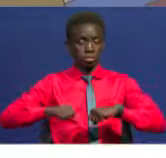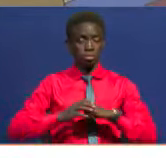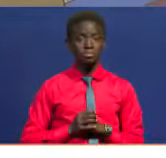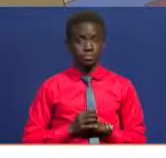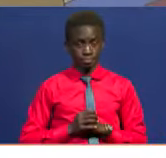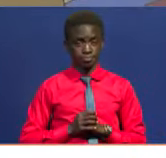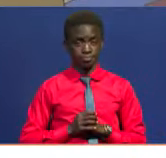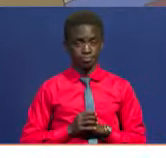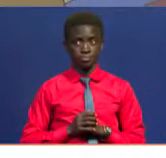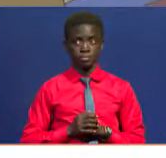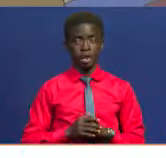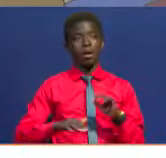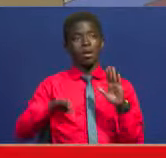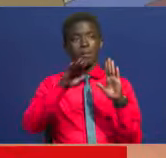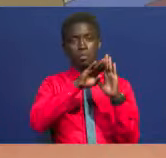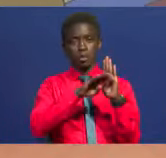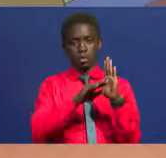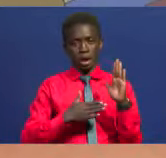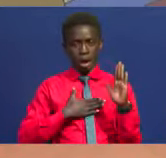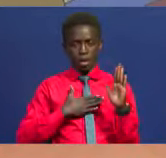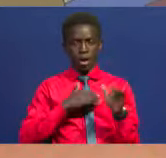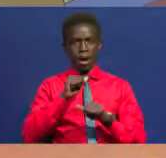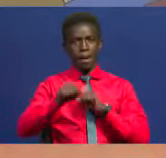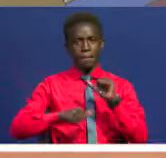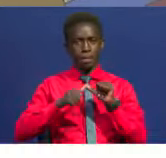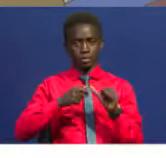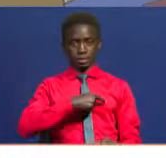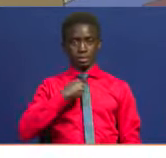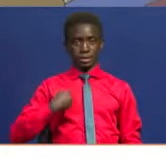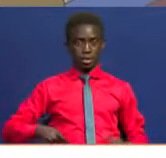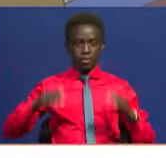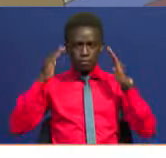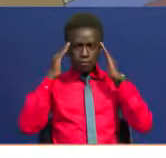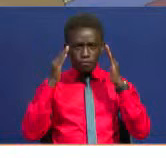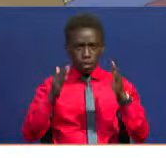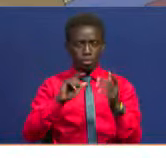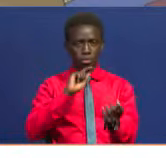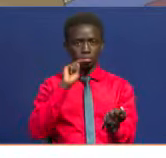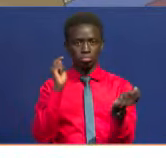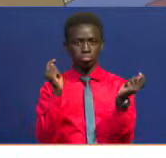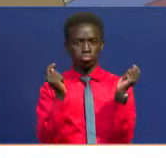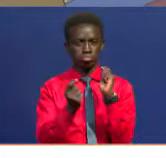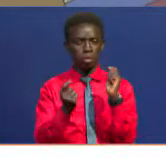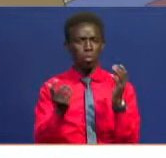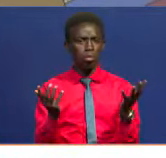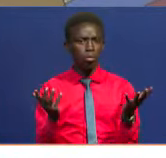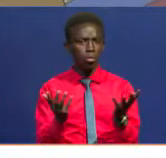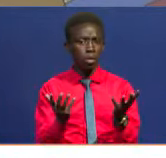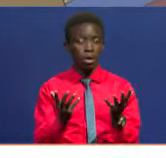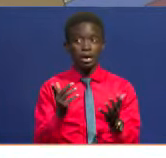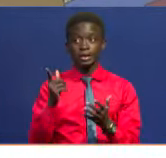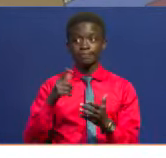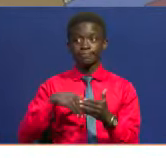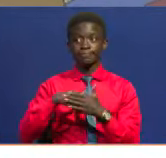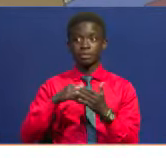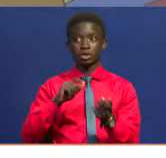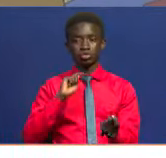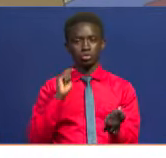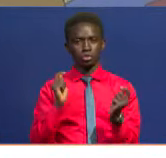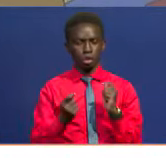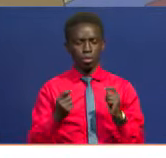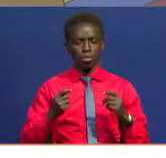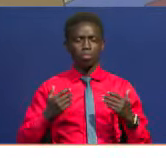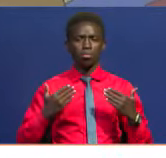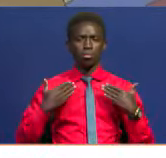Katika makala yetu kuhusu Ifahamu China, tunaangazia mageuzi ya soka ambayo yameimarisha mabadiliko ya kimwili na